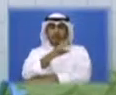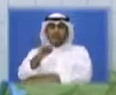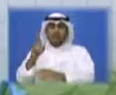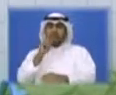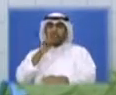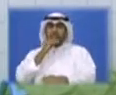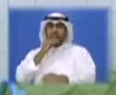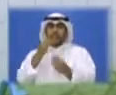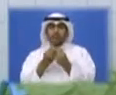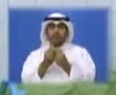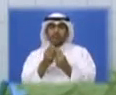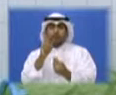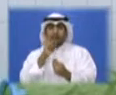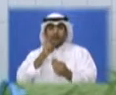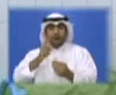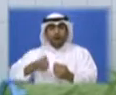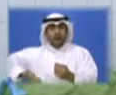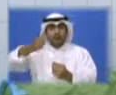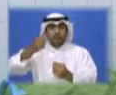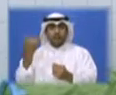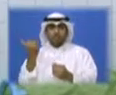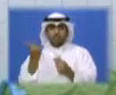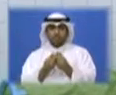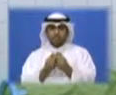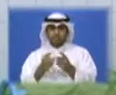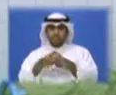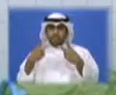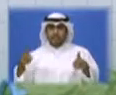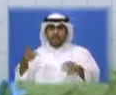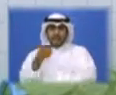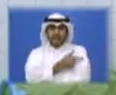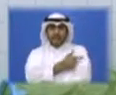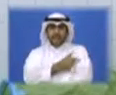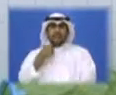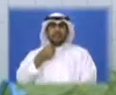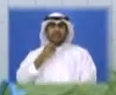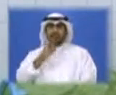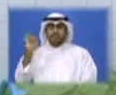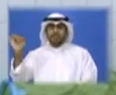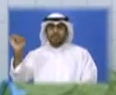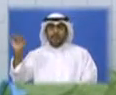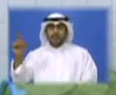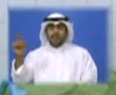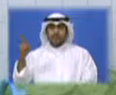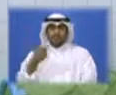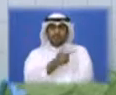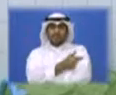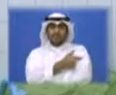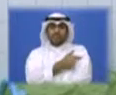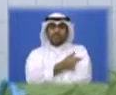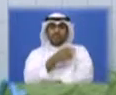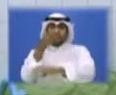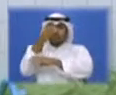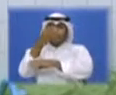متصل، تم افتتاح عيادتين في مستشفى البنك الوطني للأطفال، عيادة للعلاج الطبيعي